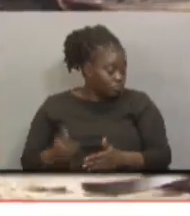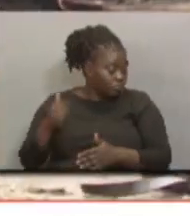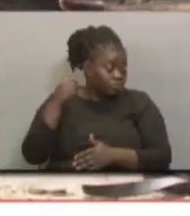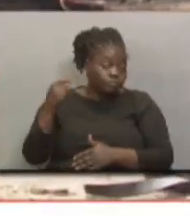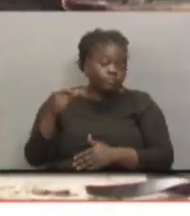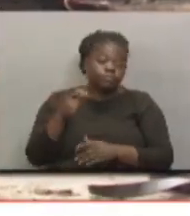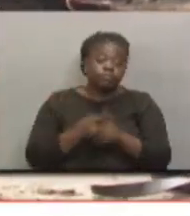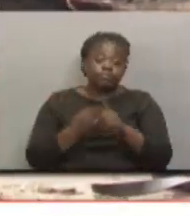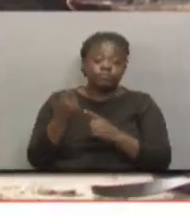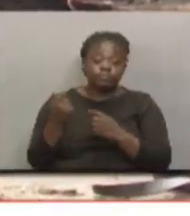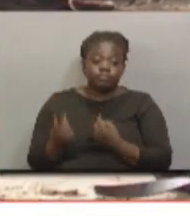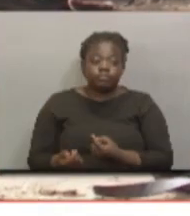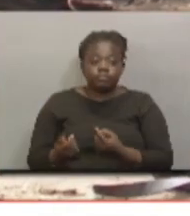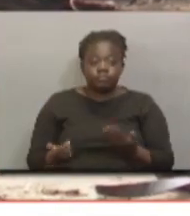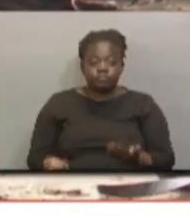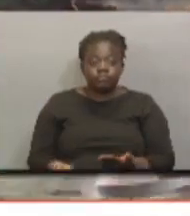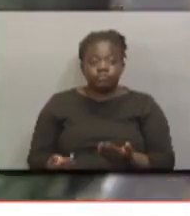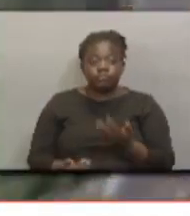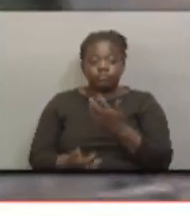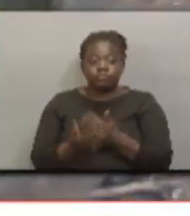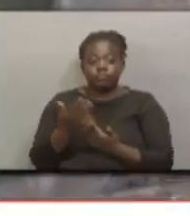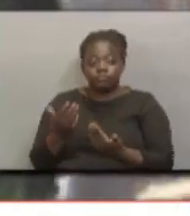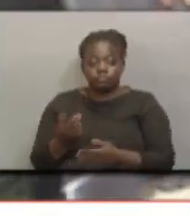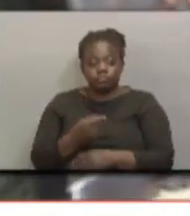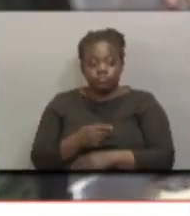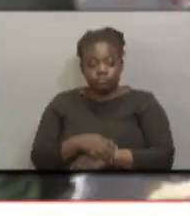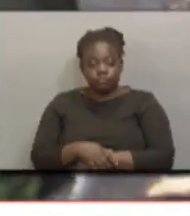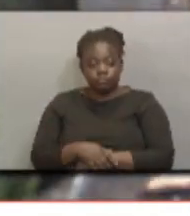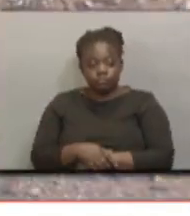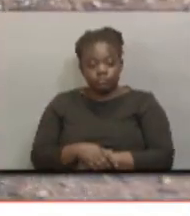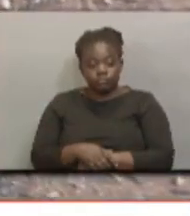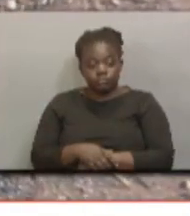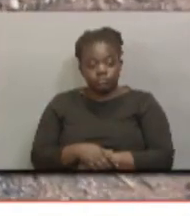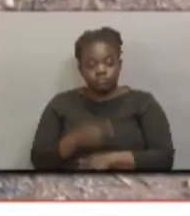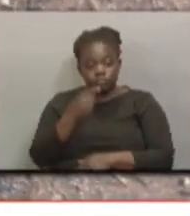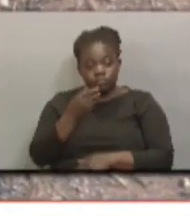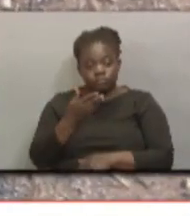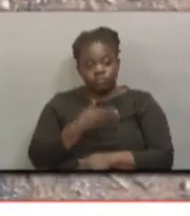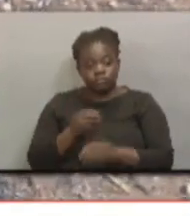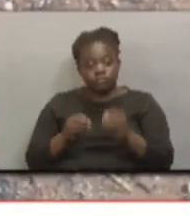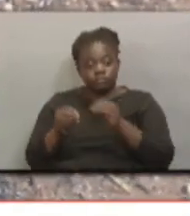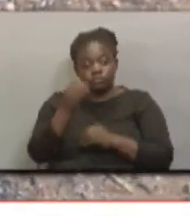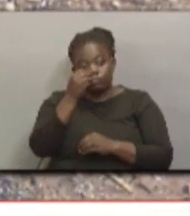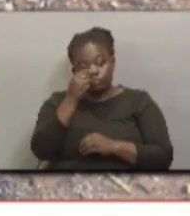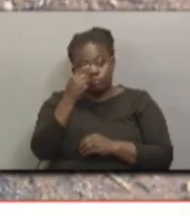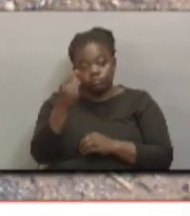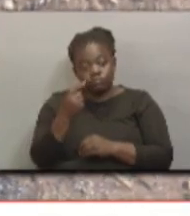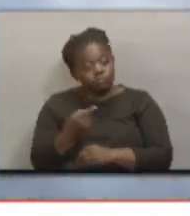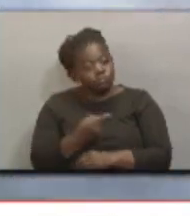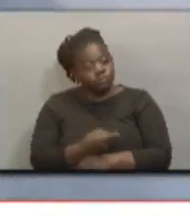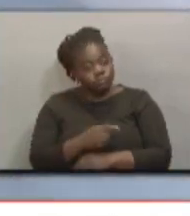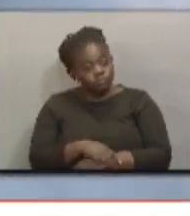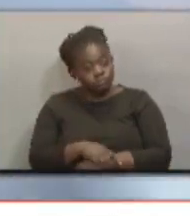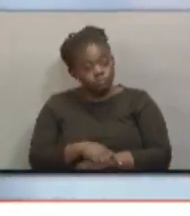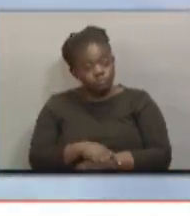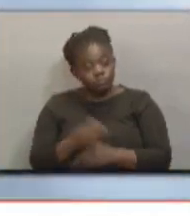oguwedde ne guno ng'abadde basuulirira bikola bya miti. Era agambye tebalina kintu kye balya okuggyako bino. Era